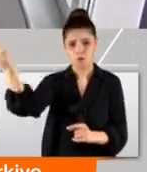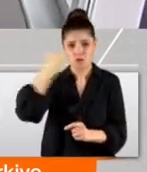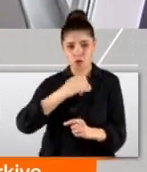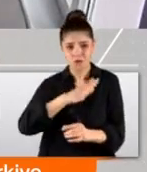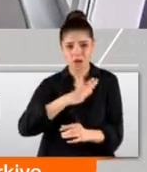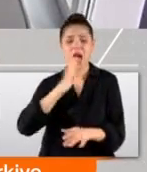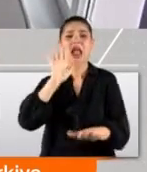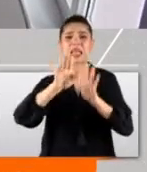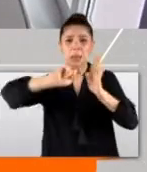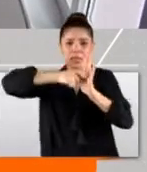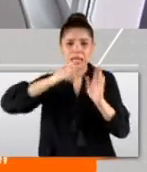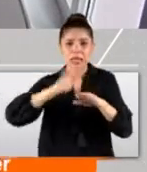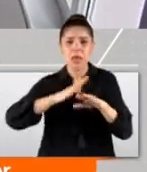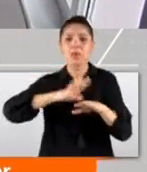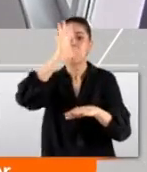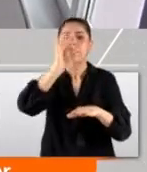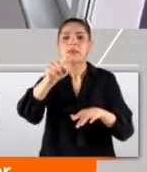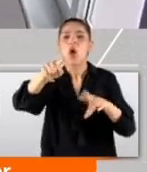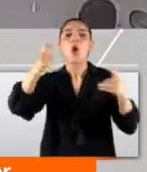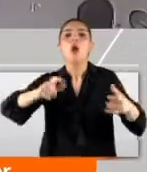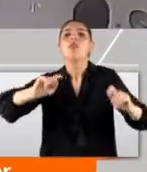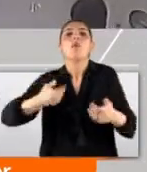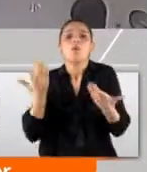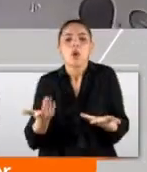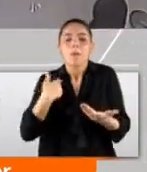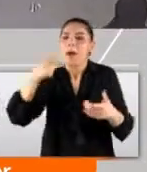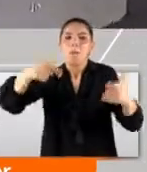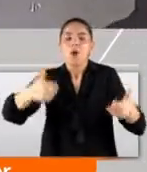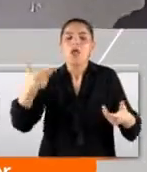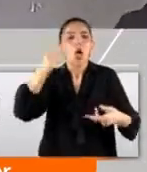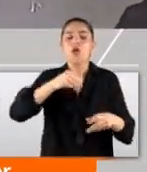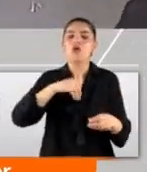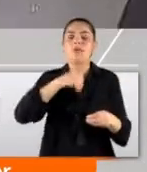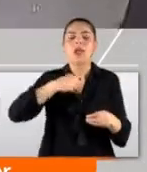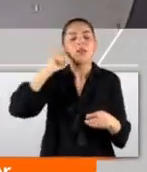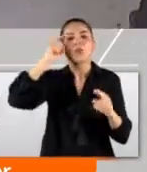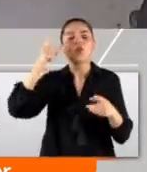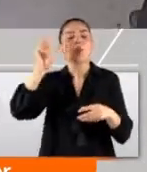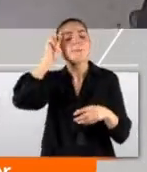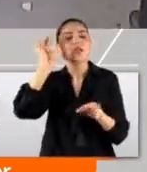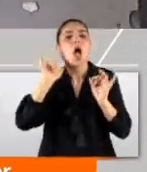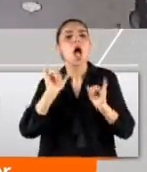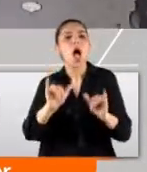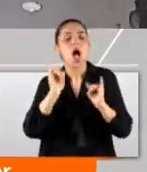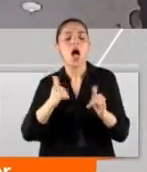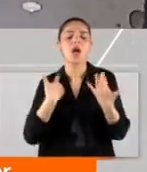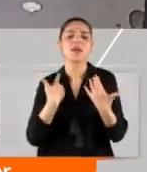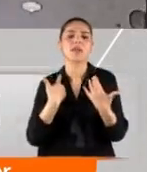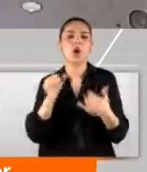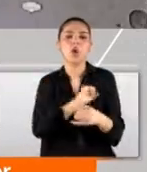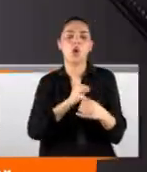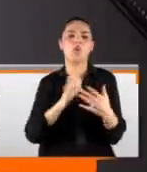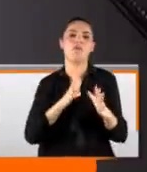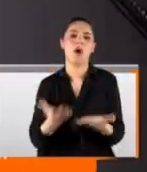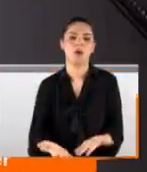ki kapıları da kilitledi. Kimse beni orada bulamayacak ve ben belki burada öleceğim diye onu düşünüyorum. Hala psikolojimde o düşündüklerim hala